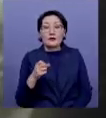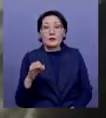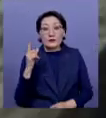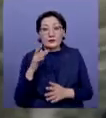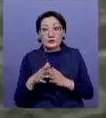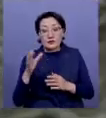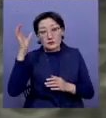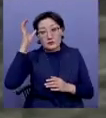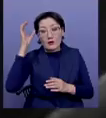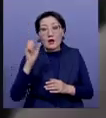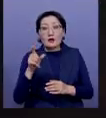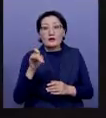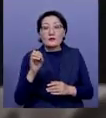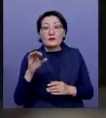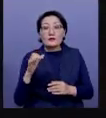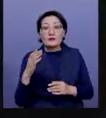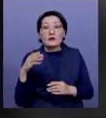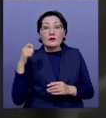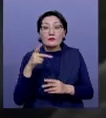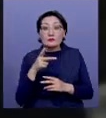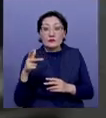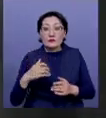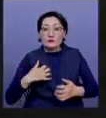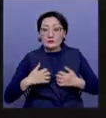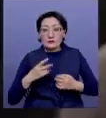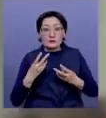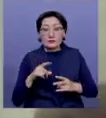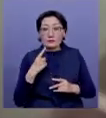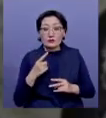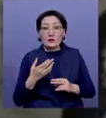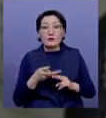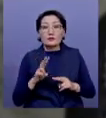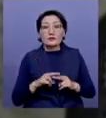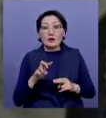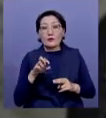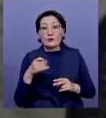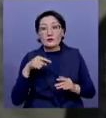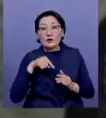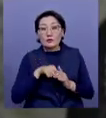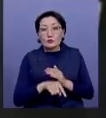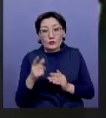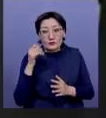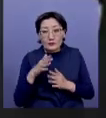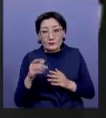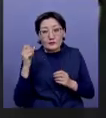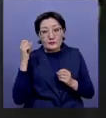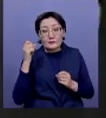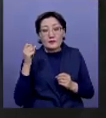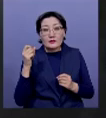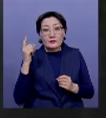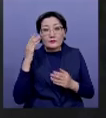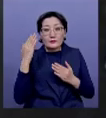Абайтанушы ғалым Ғарифолла Есім көркем фильм түсіруде асығыстық жасамау керек дейді. Өйткені Абайды толық танып білген жоқпыз деген пікірін